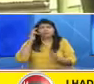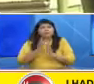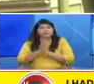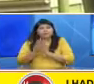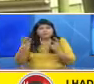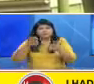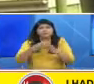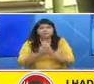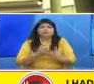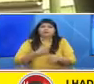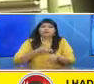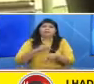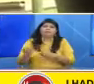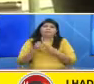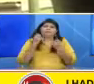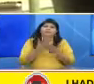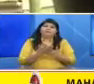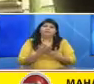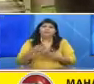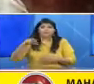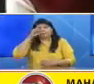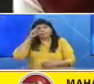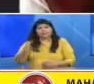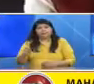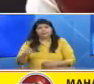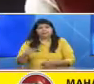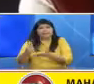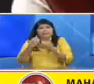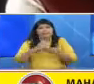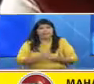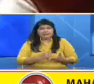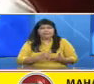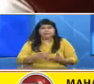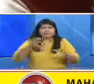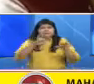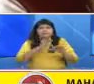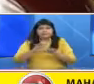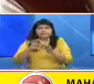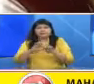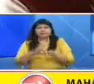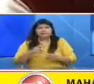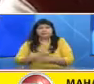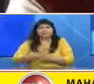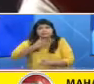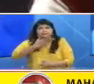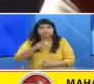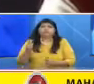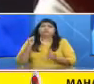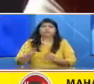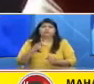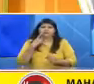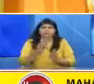का अवसर मिला है। मैं कह सकता हूँ कि गांधी सेवा भाव से संगठन भाव को भी बल देते रहते